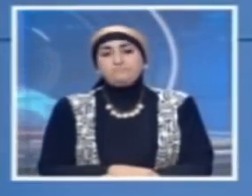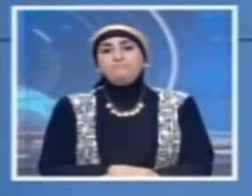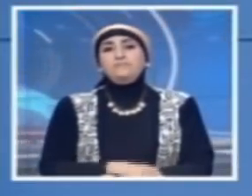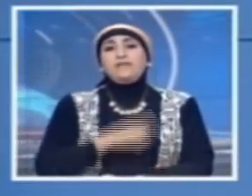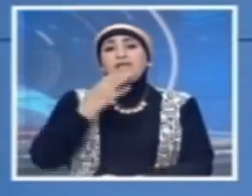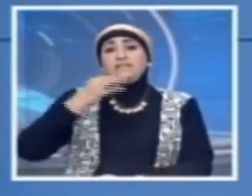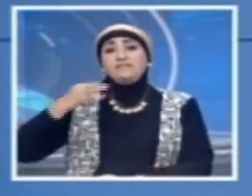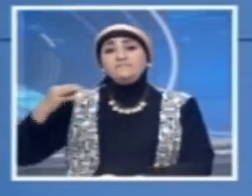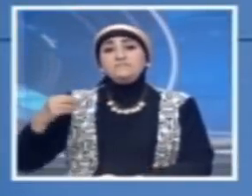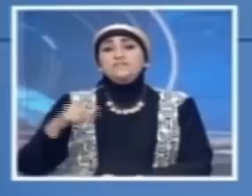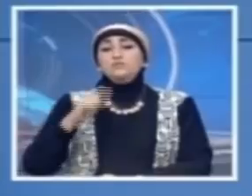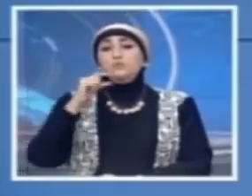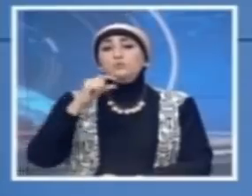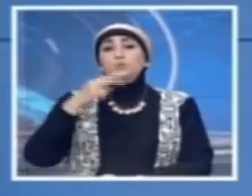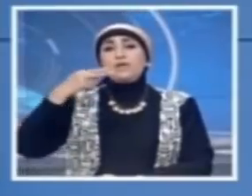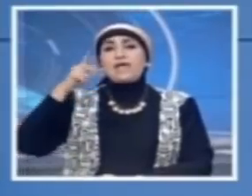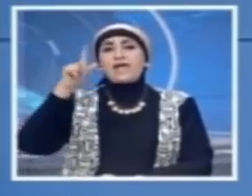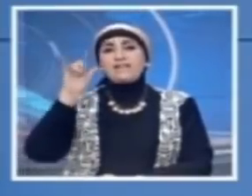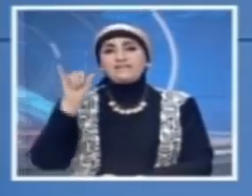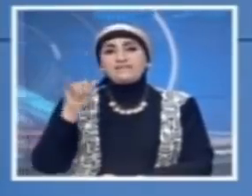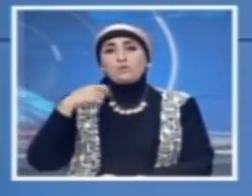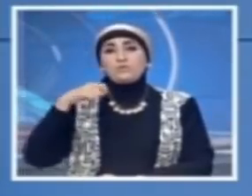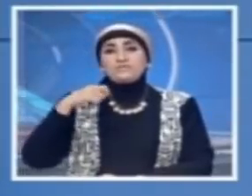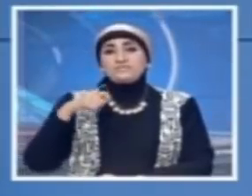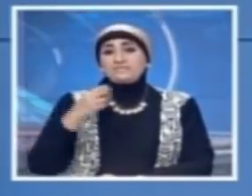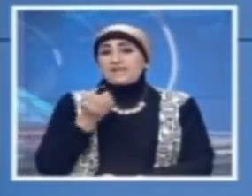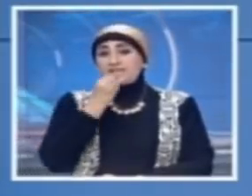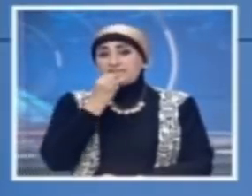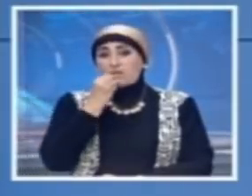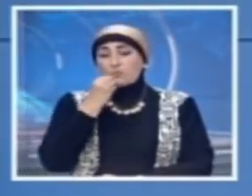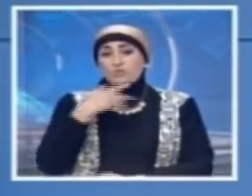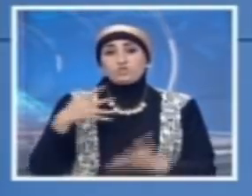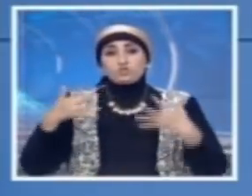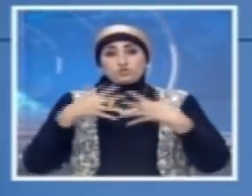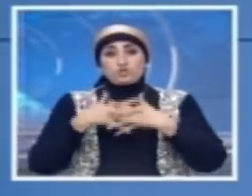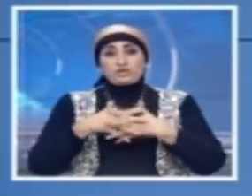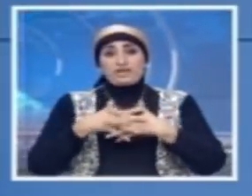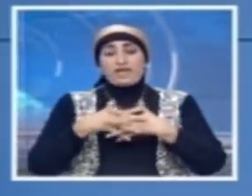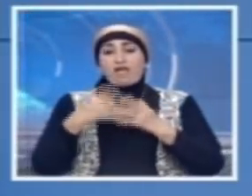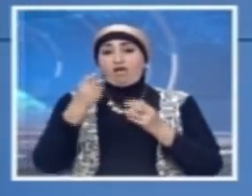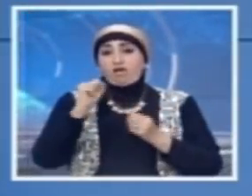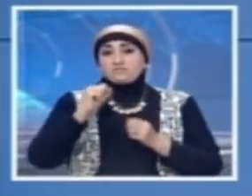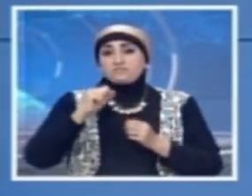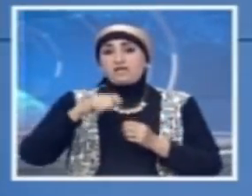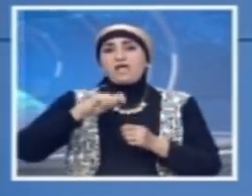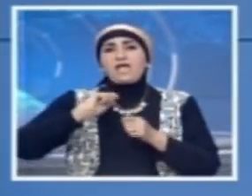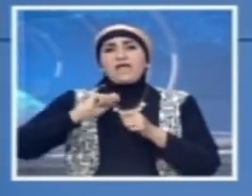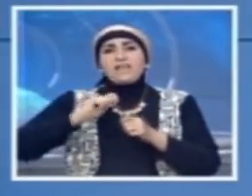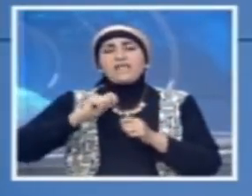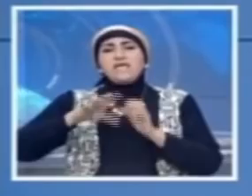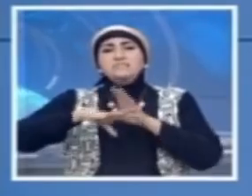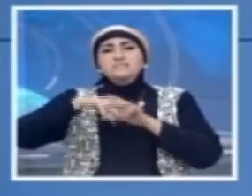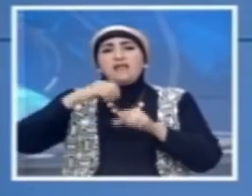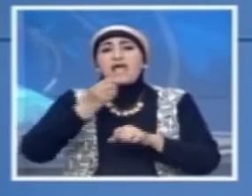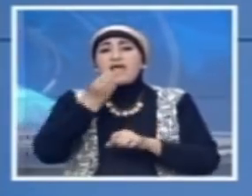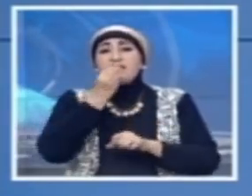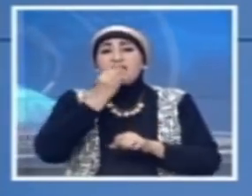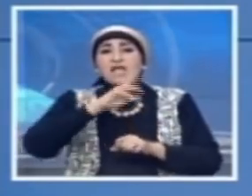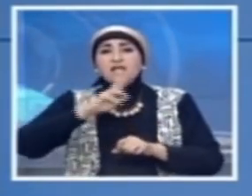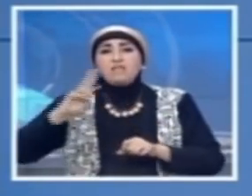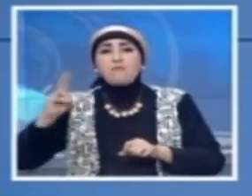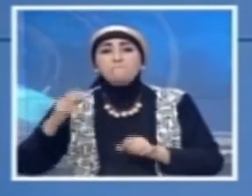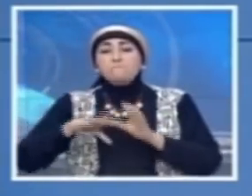تنفيذا لتوجيهات دكتور علي المسلحي وزير التموين، ضخت الشركة القابضة للصناعات الغذائية كميات كبيرة